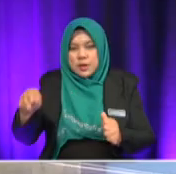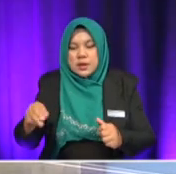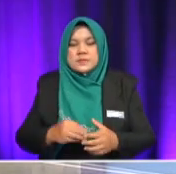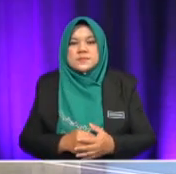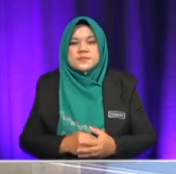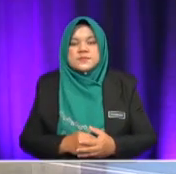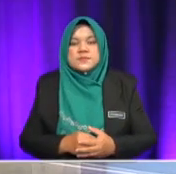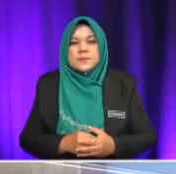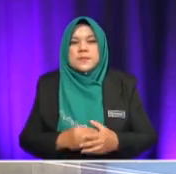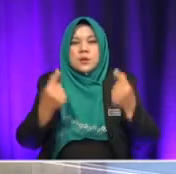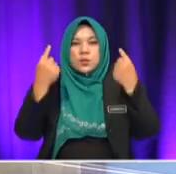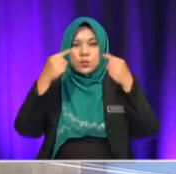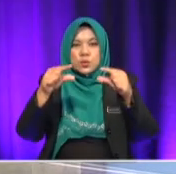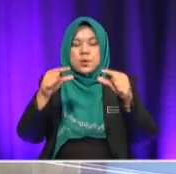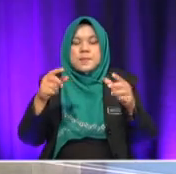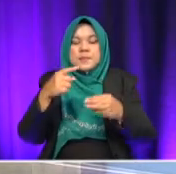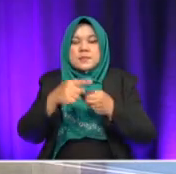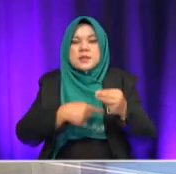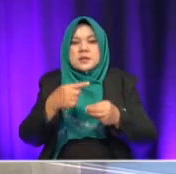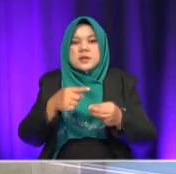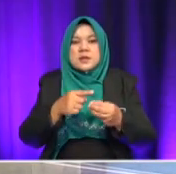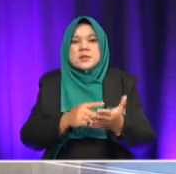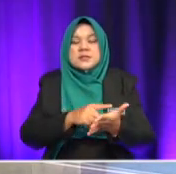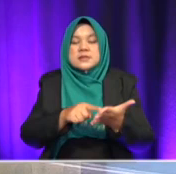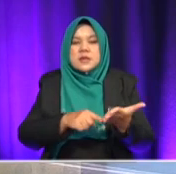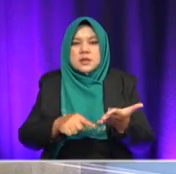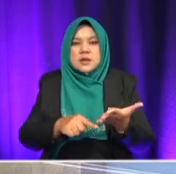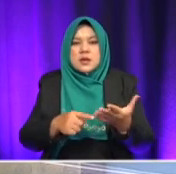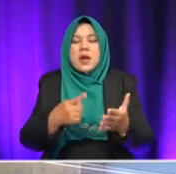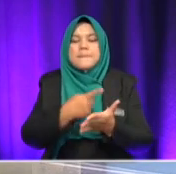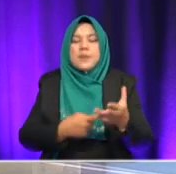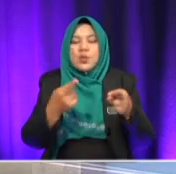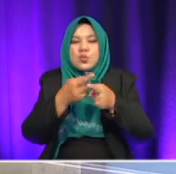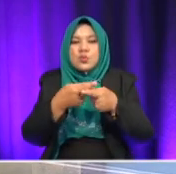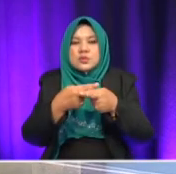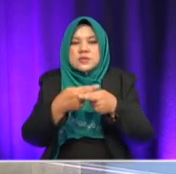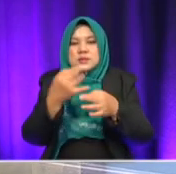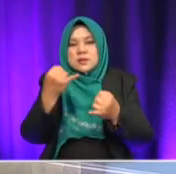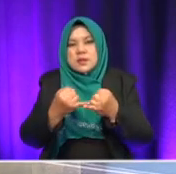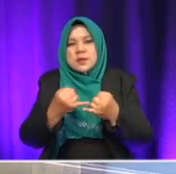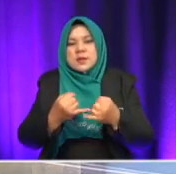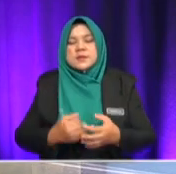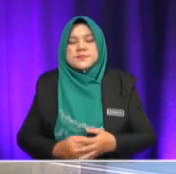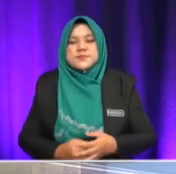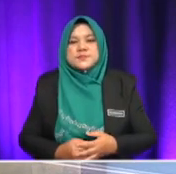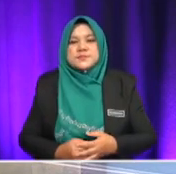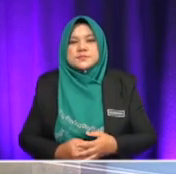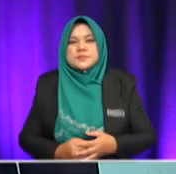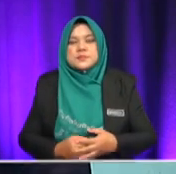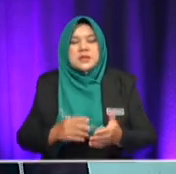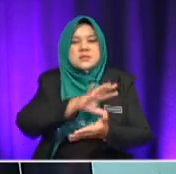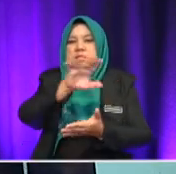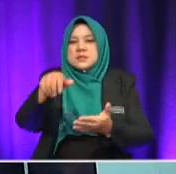guru kita jadi saya mungkin ada rumusan yang ringkas untuk topik kita pada hari ini Oke secara